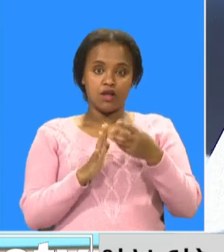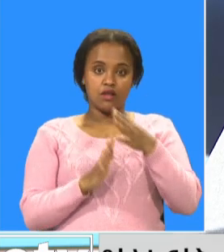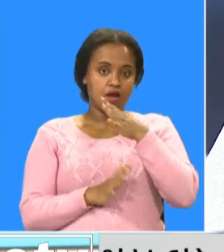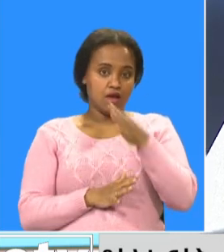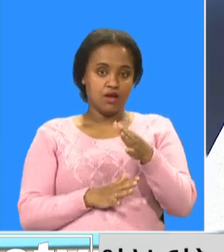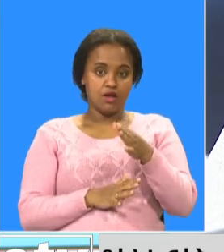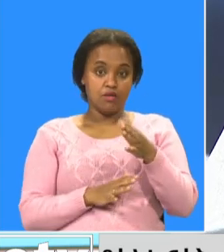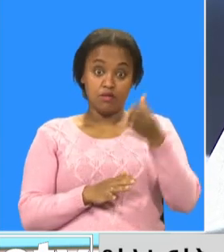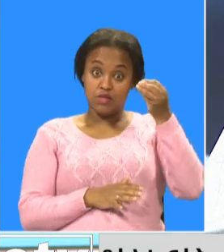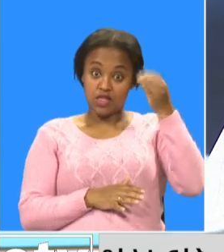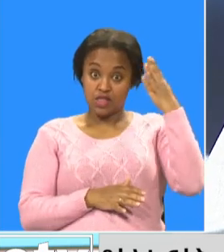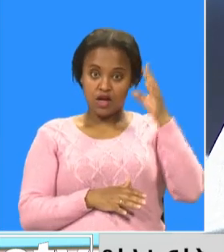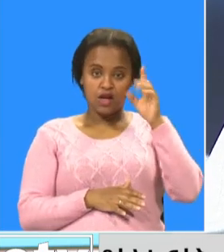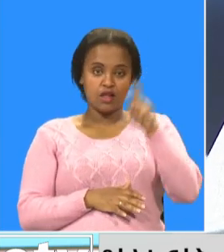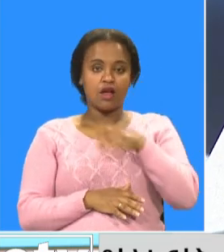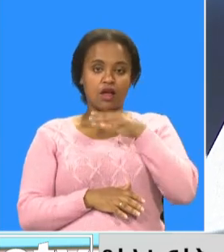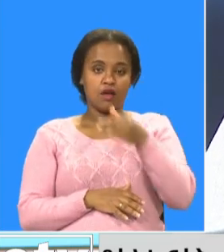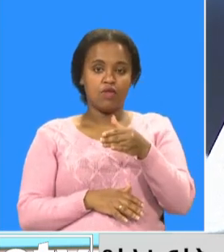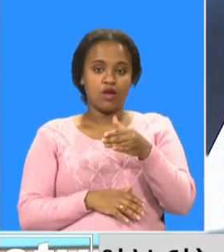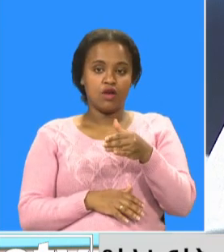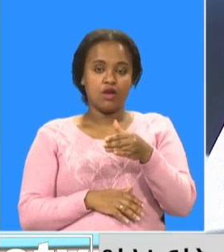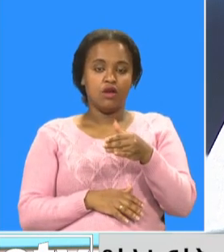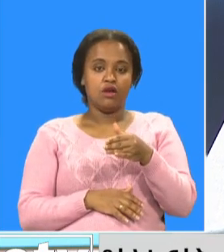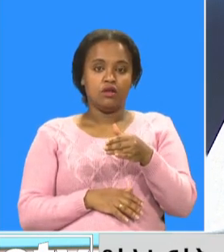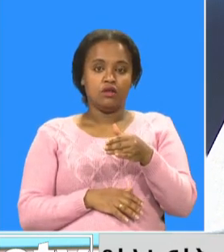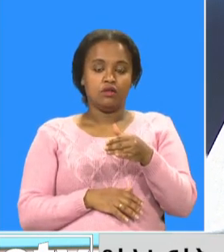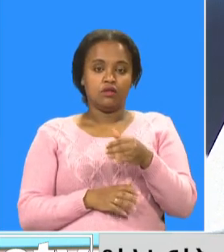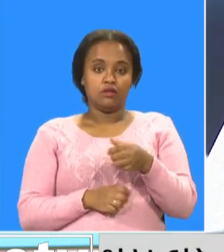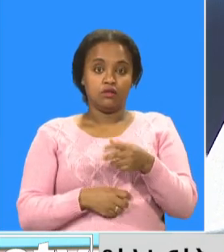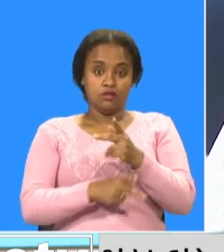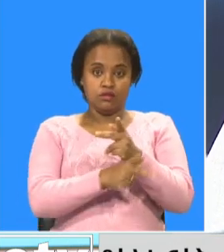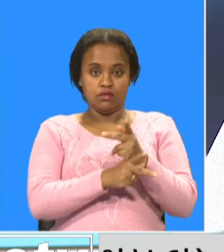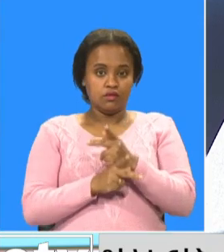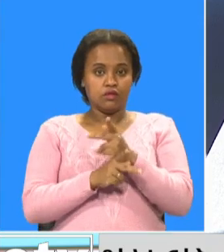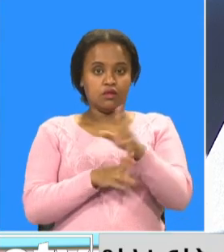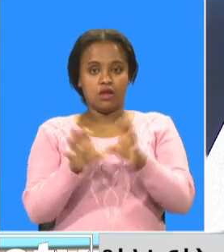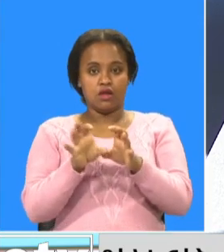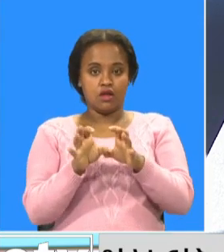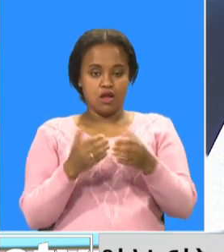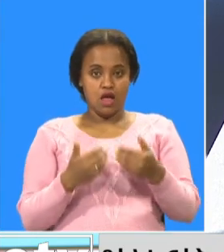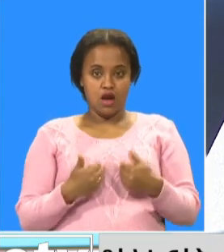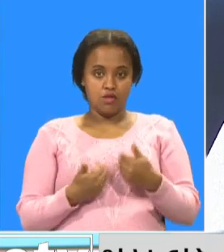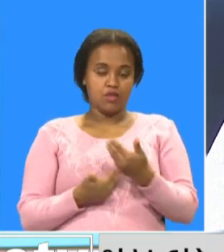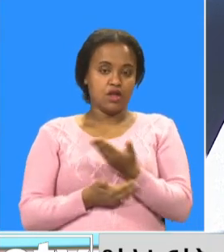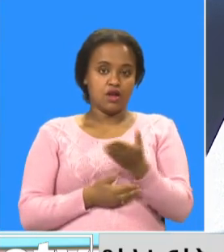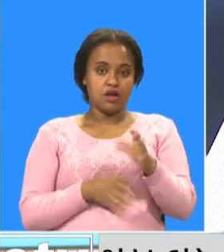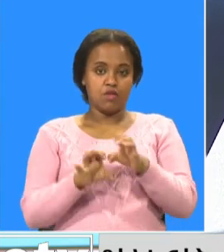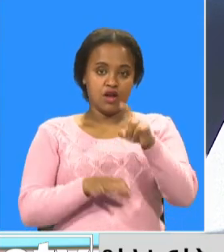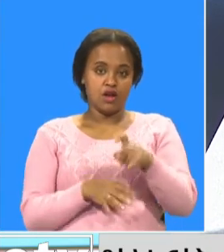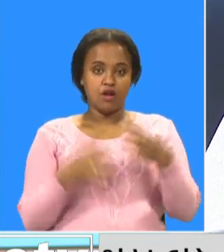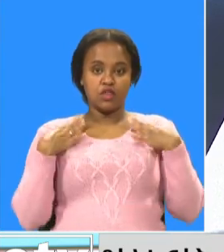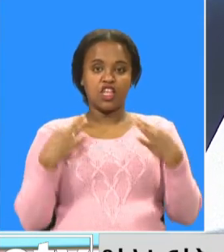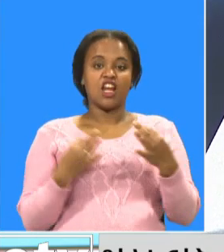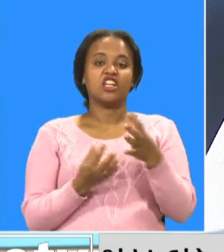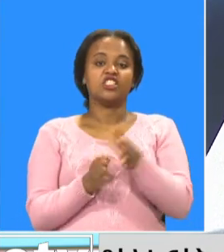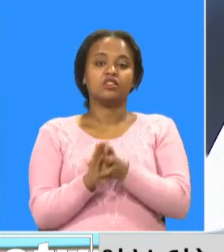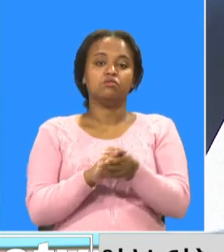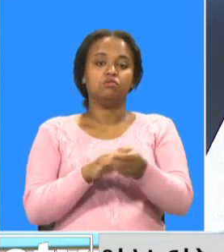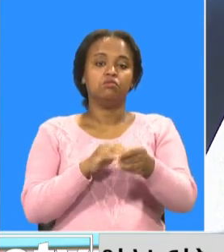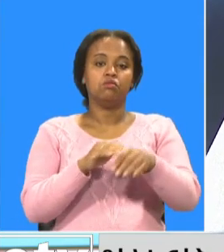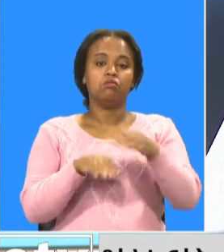አይደለም። መዘናጋት የለብንም። አለርት ሆነን ማድረግ ያለብንን ነገር ማድረግ አለብን። ጤናችን በእጃችን